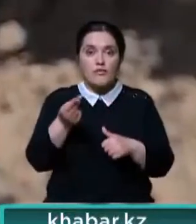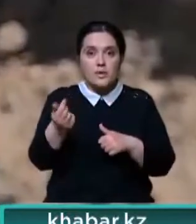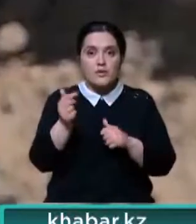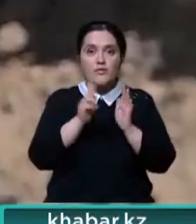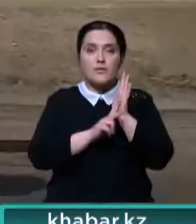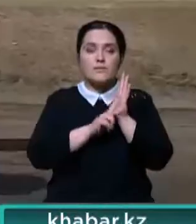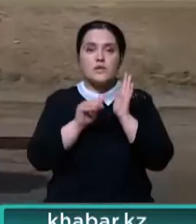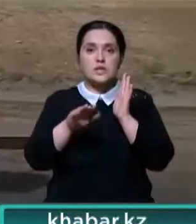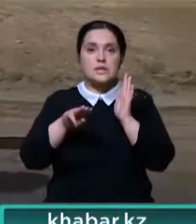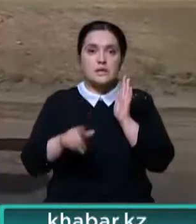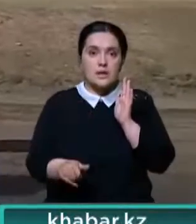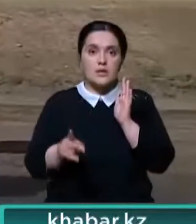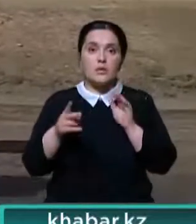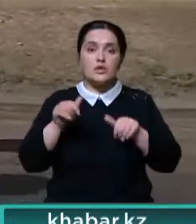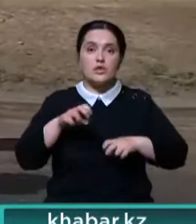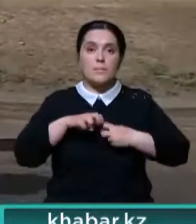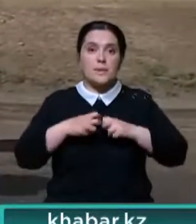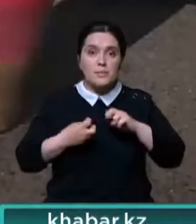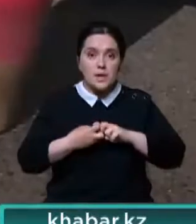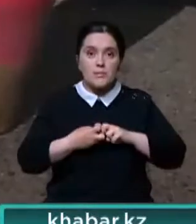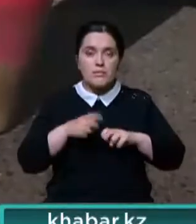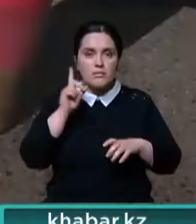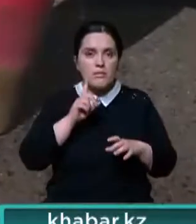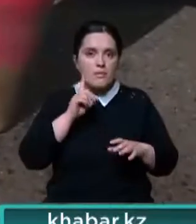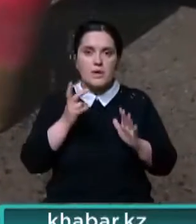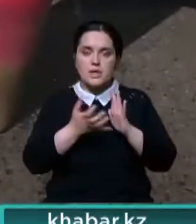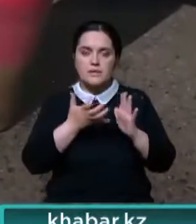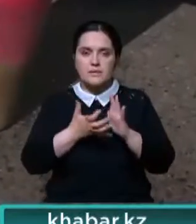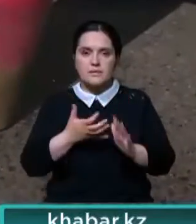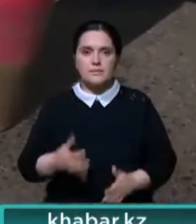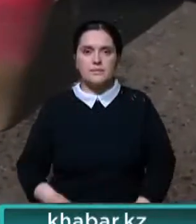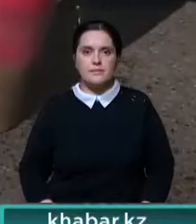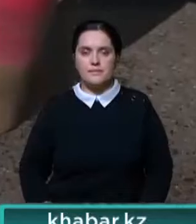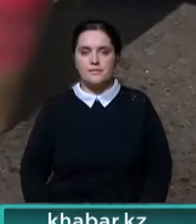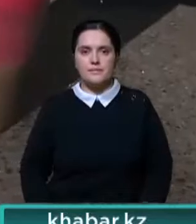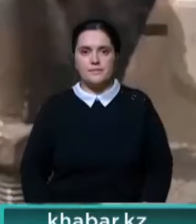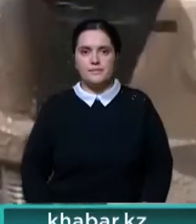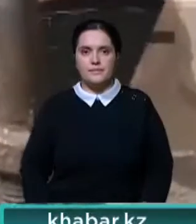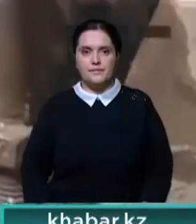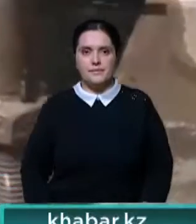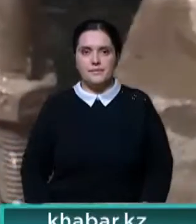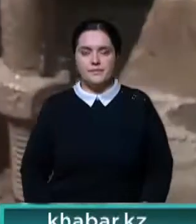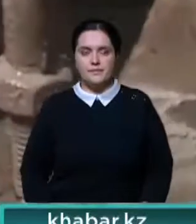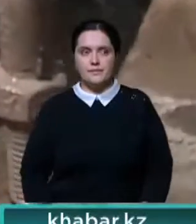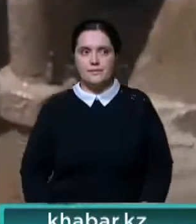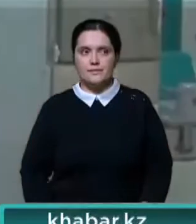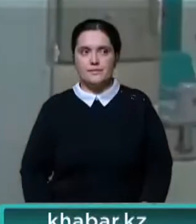каждому выплачивают по 80 тысяч тенге, но для решения проблемы в целом этого пока недостаточно.